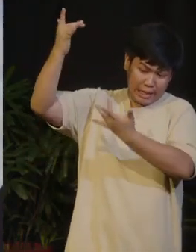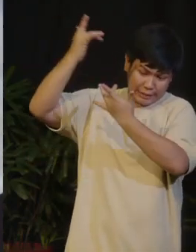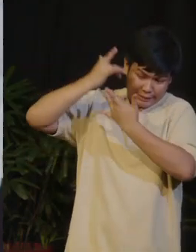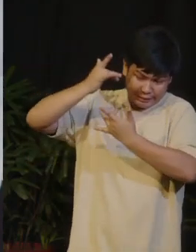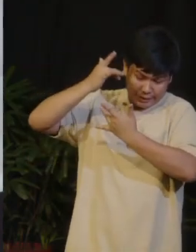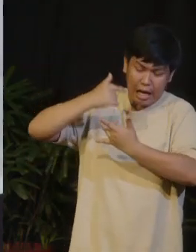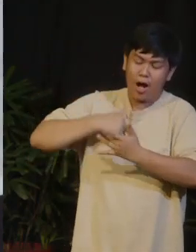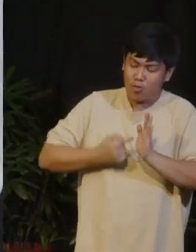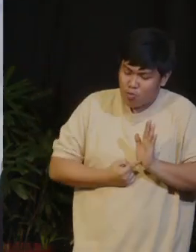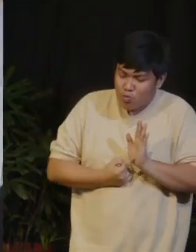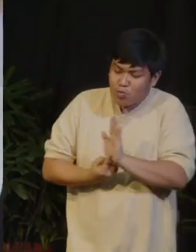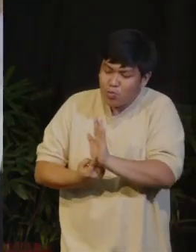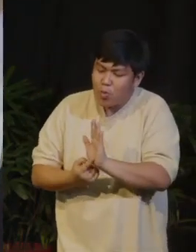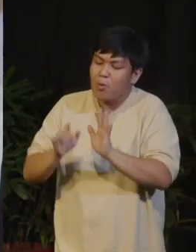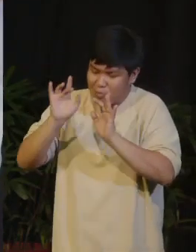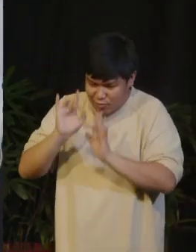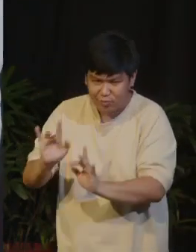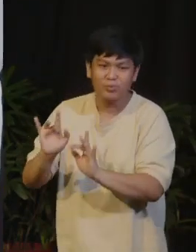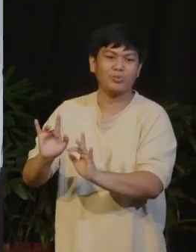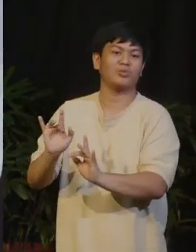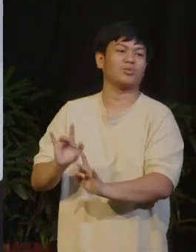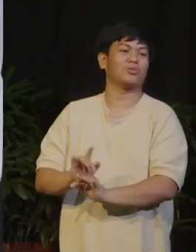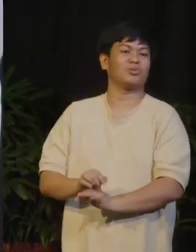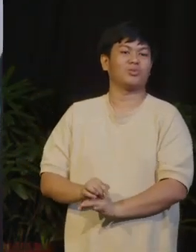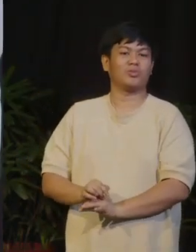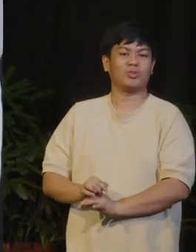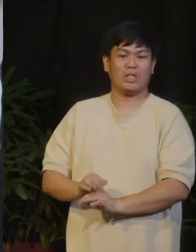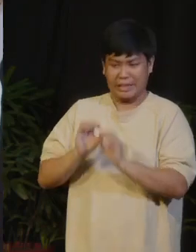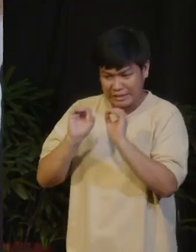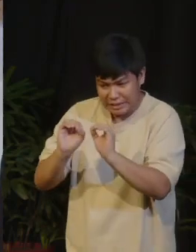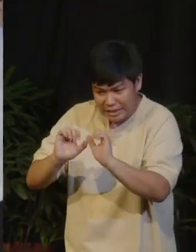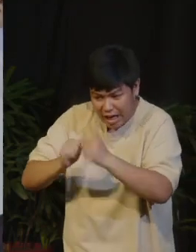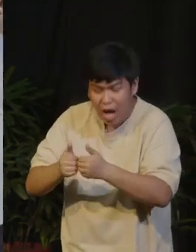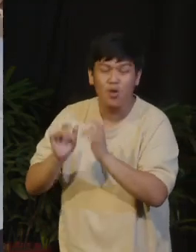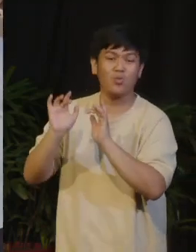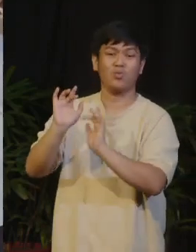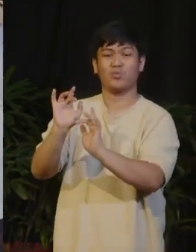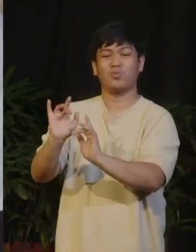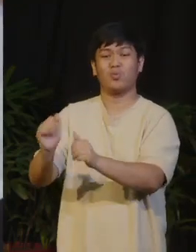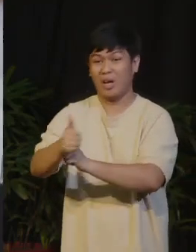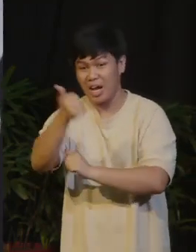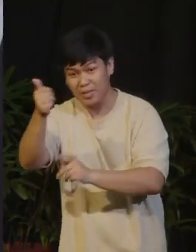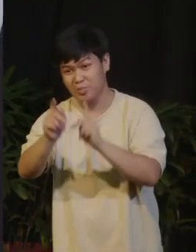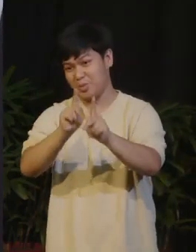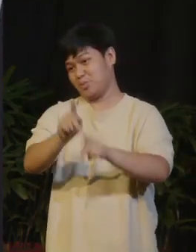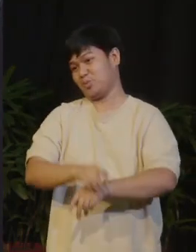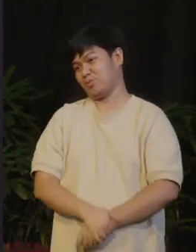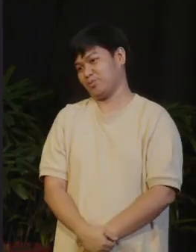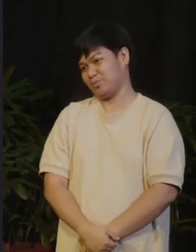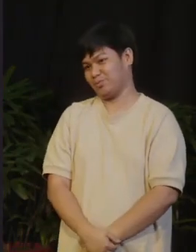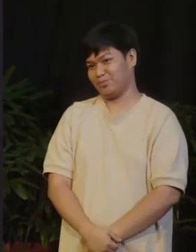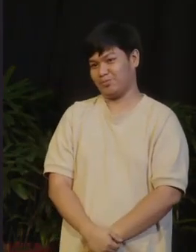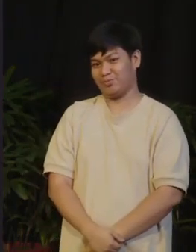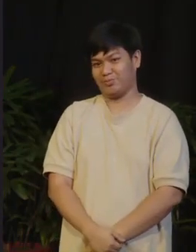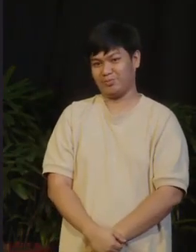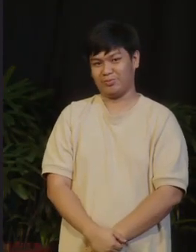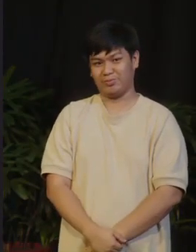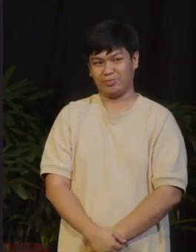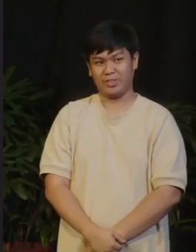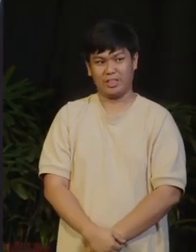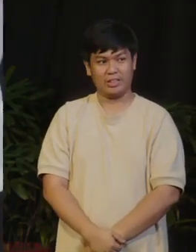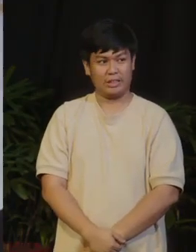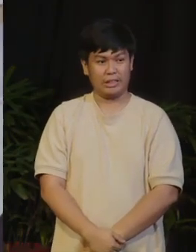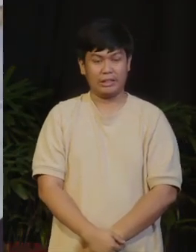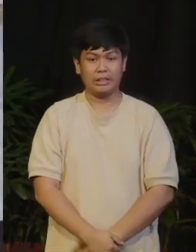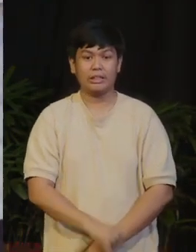sa ating pagpapatawad at paghuhusga sa ating kapwa. Pangalawa, ang hindi kumikilala